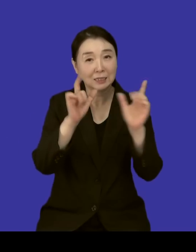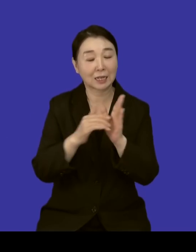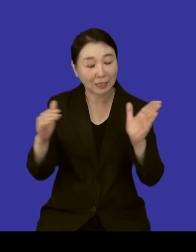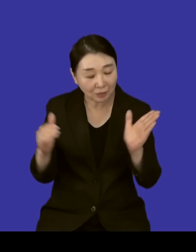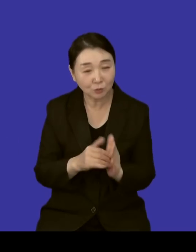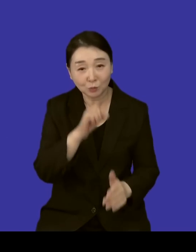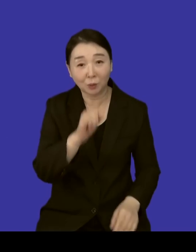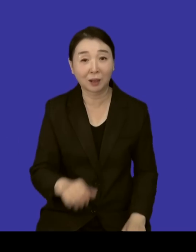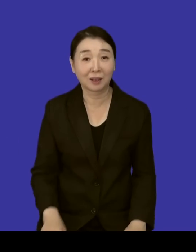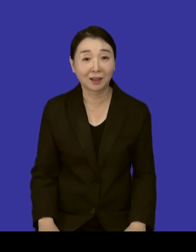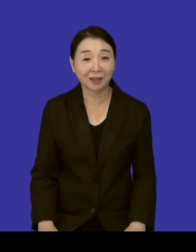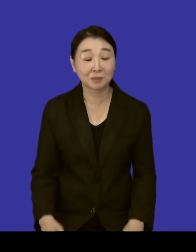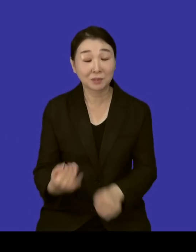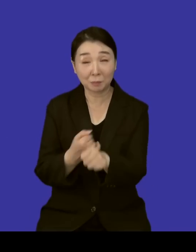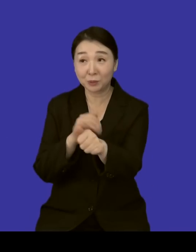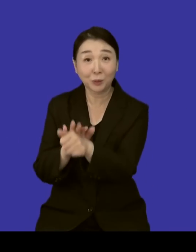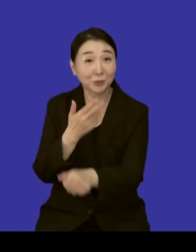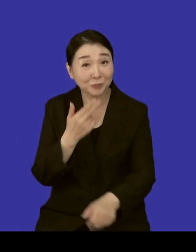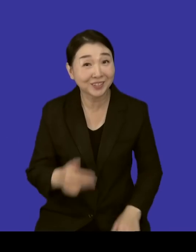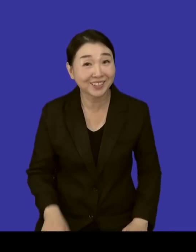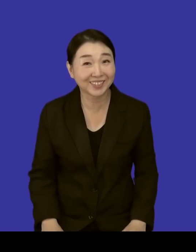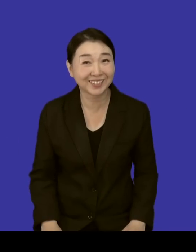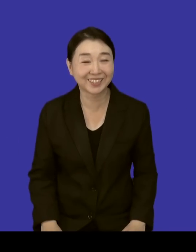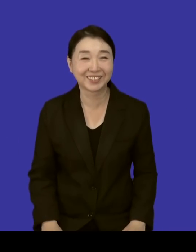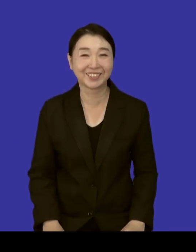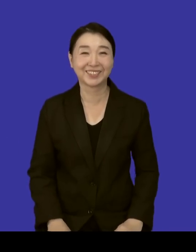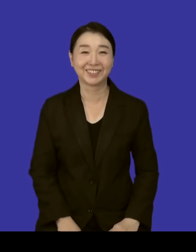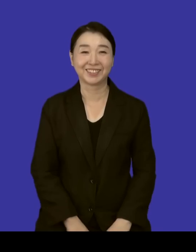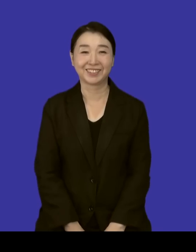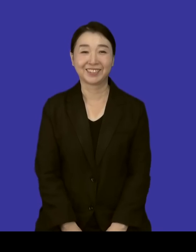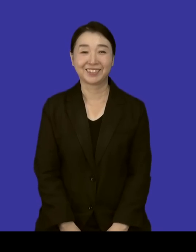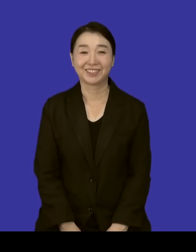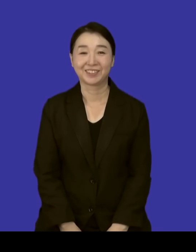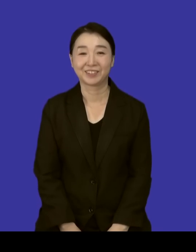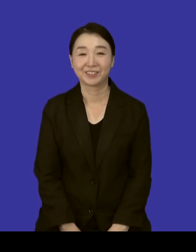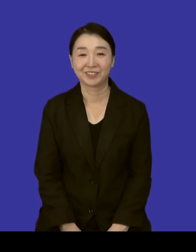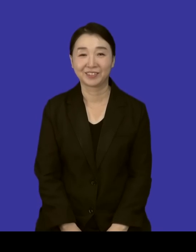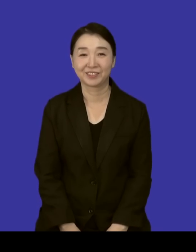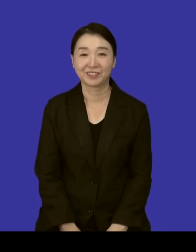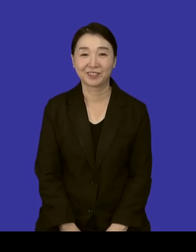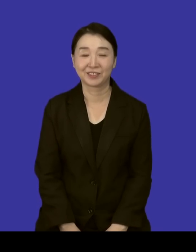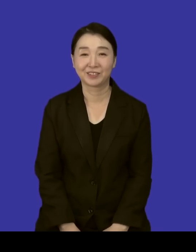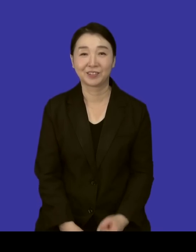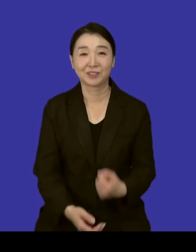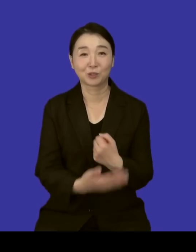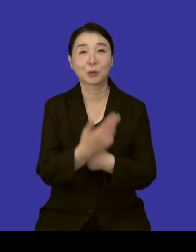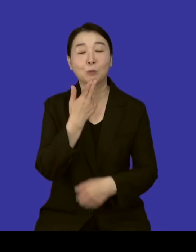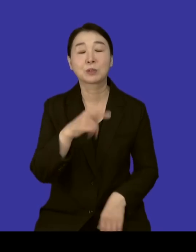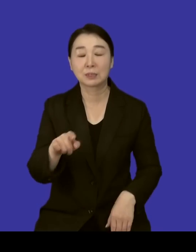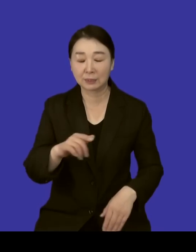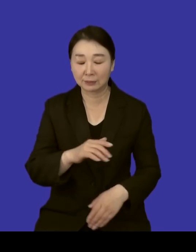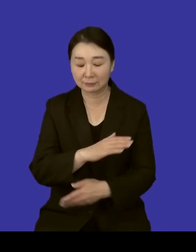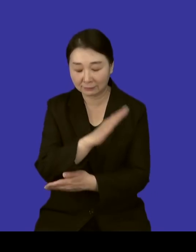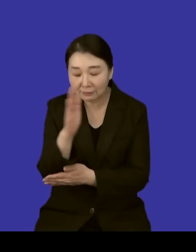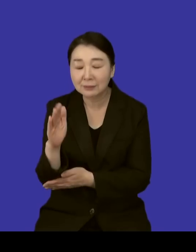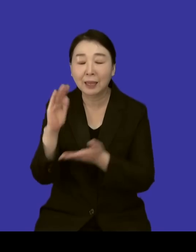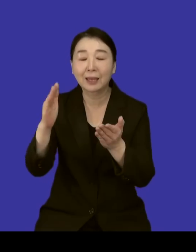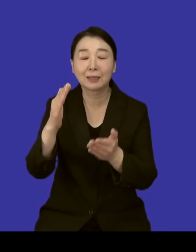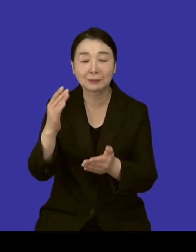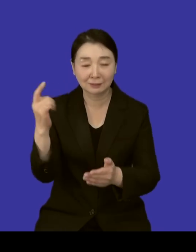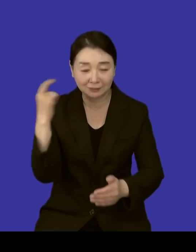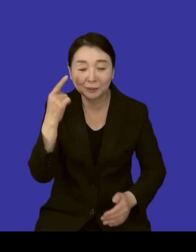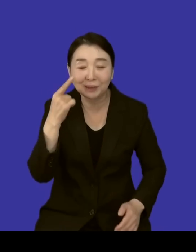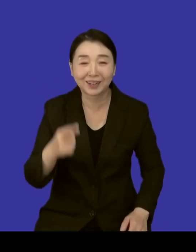해줬죠? 남편분이 저 독주에 안 해주셨죠? 네, 아유, 어떻게 안 해줬는지 이제 좀 들어보세요. 아유,